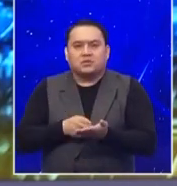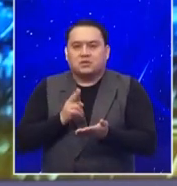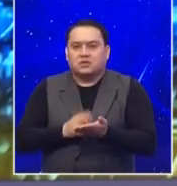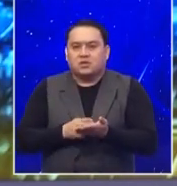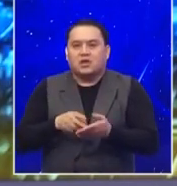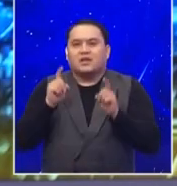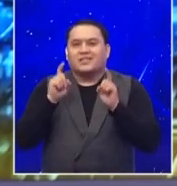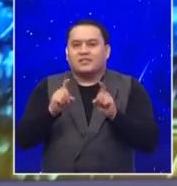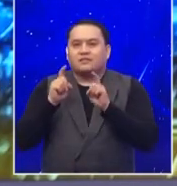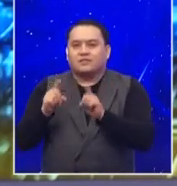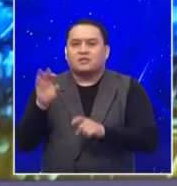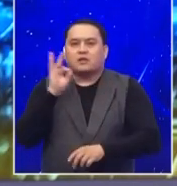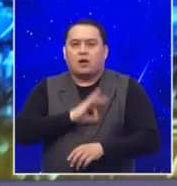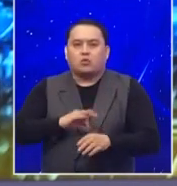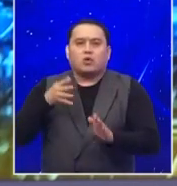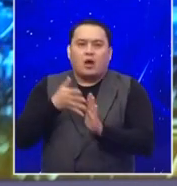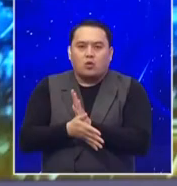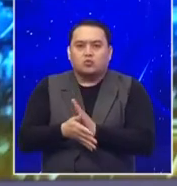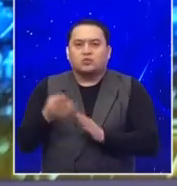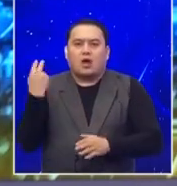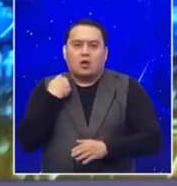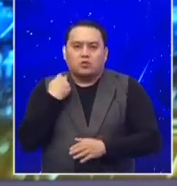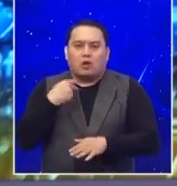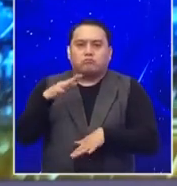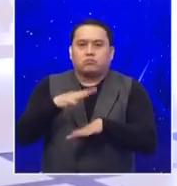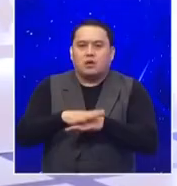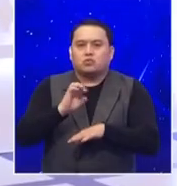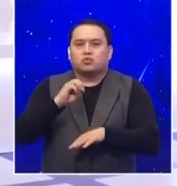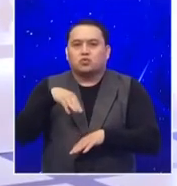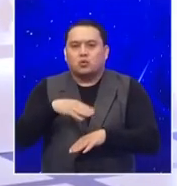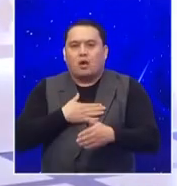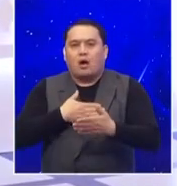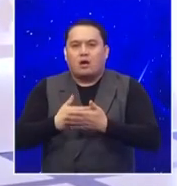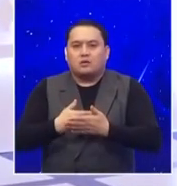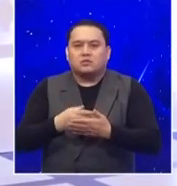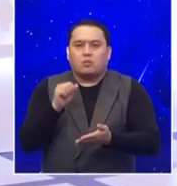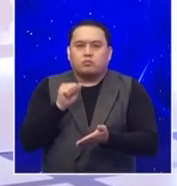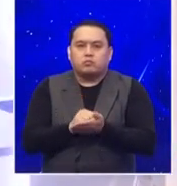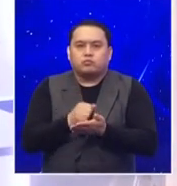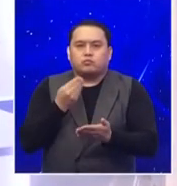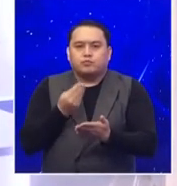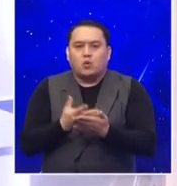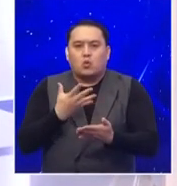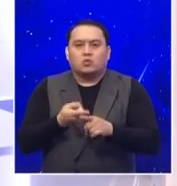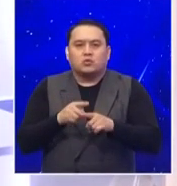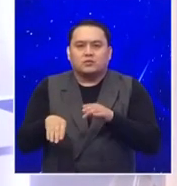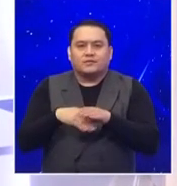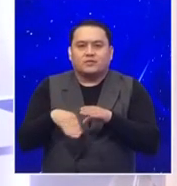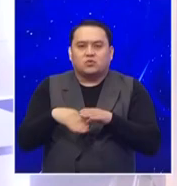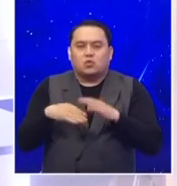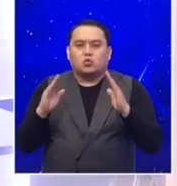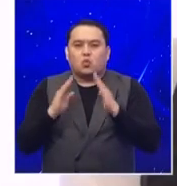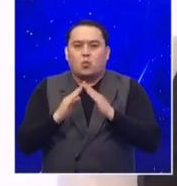нужно регистрировать все доходы, расходы, задолженности, банковские счета, активы, ценные бумаги, сбережения, недвижимые